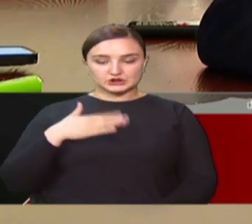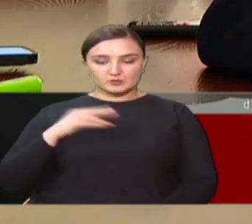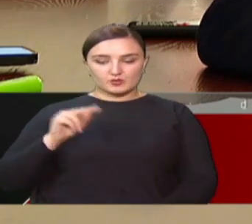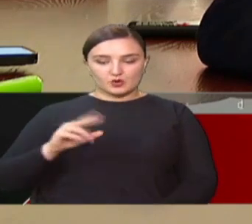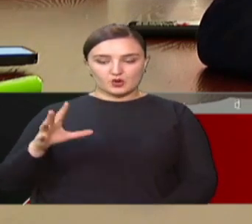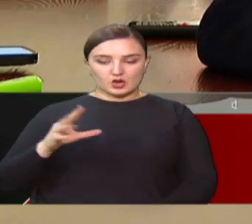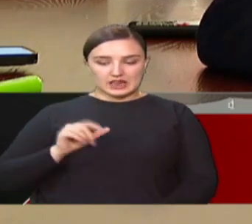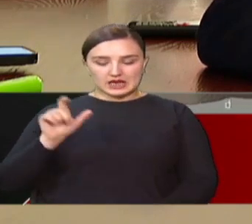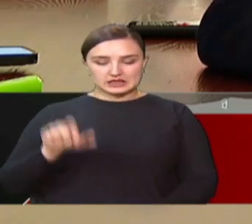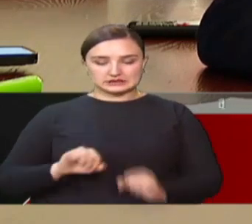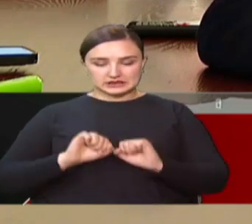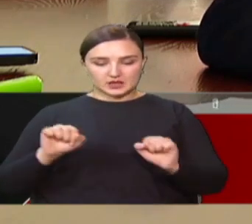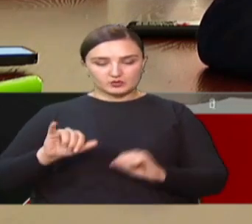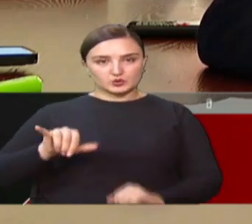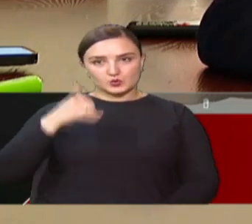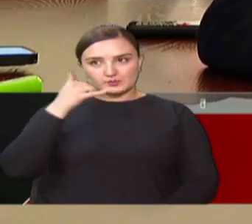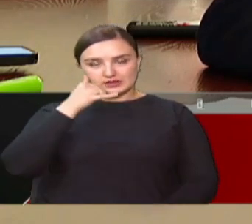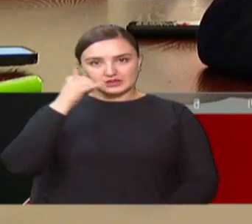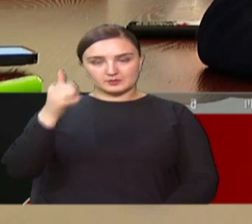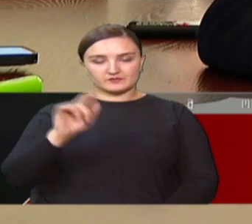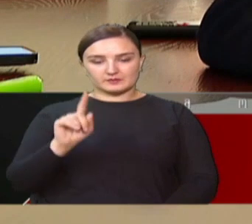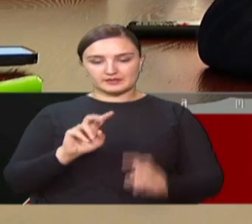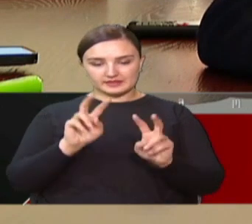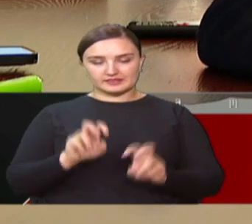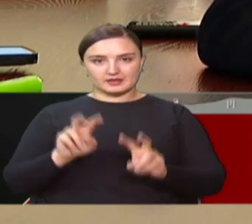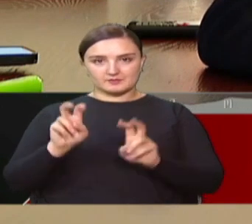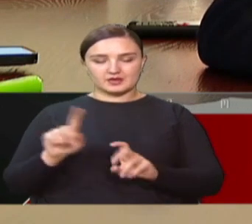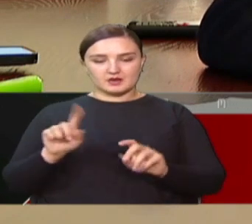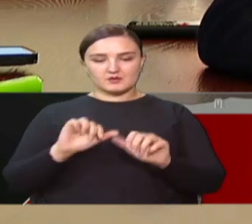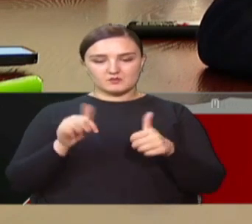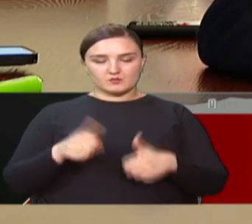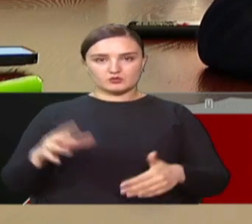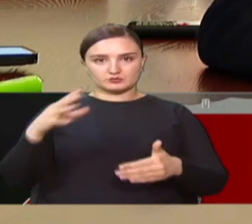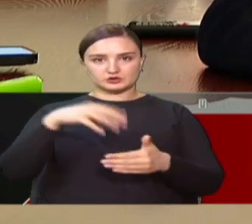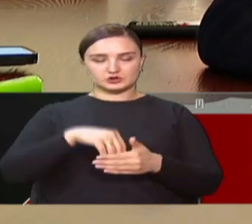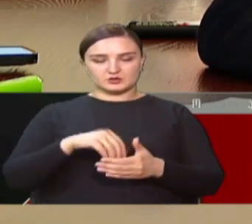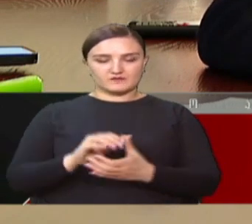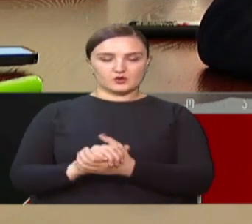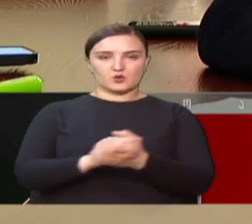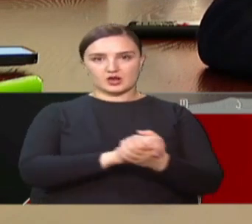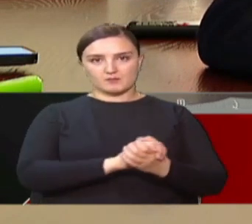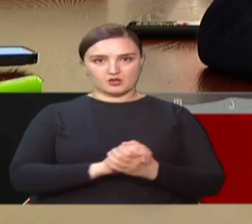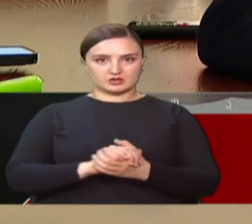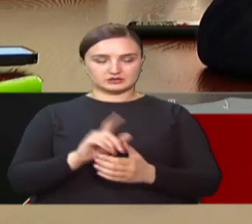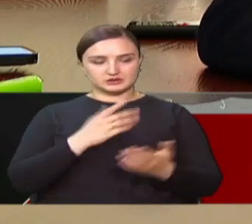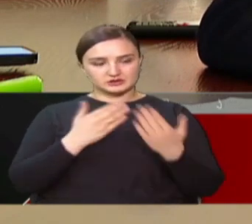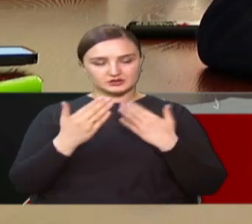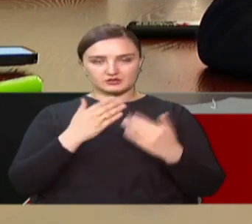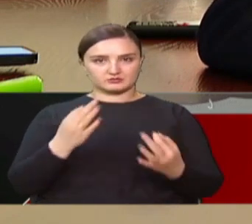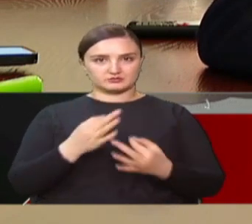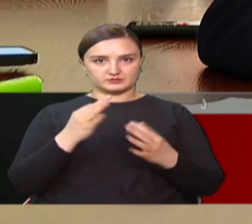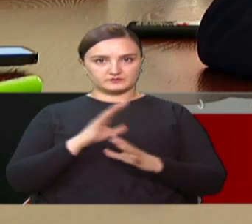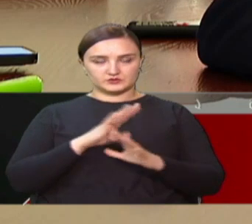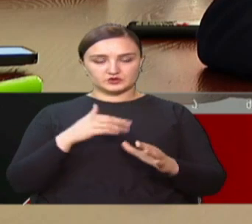კოლეგას გაებედოს, ყურმილი აეღოს და დაერეკოს რაიმე თემაზე, ან რაიმე ტიპის ჩარევა ან რაიმე კოლაბორაცია მომხდარიყოს და